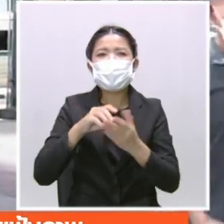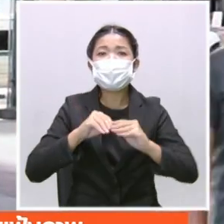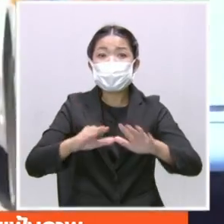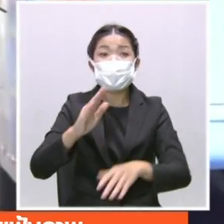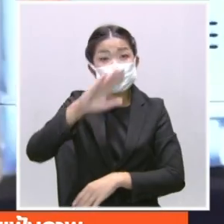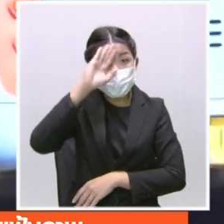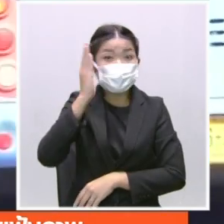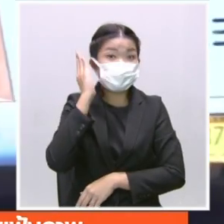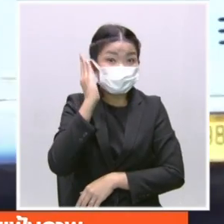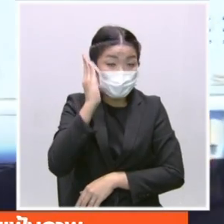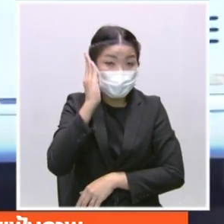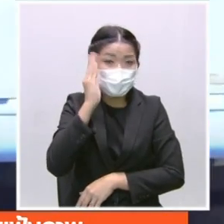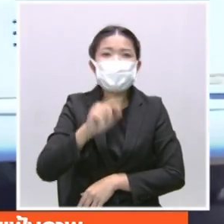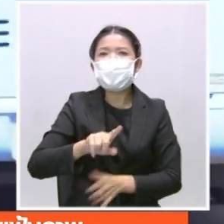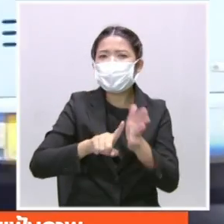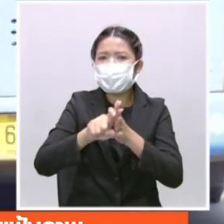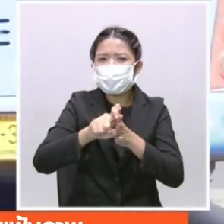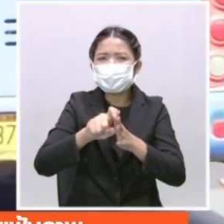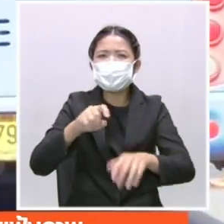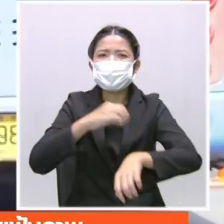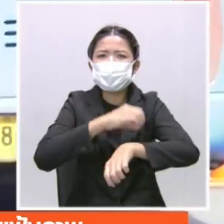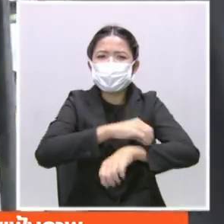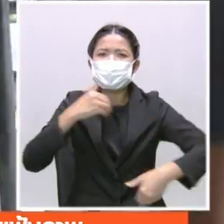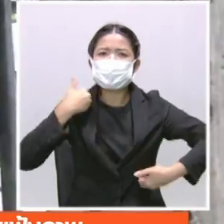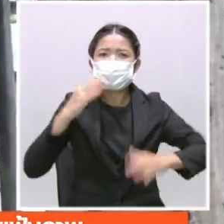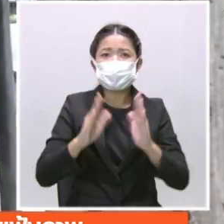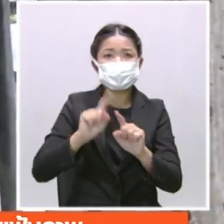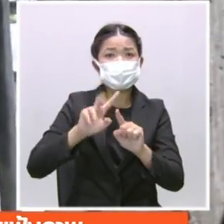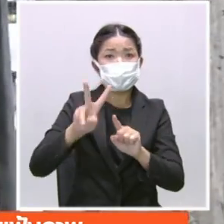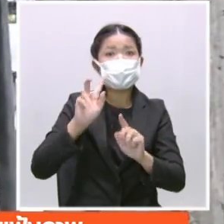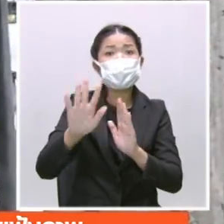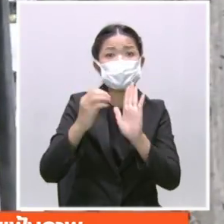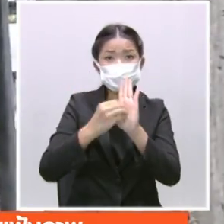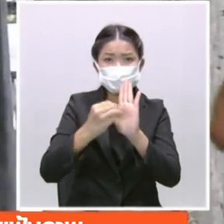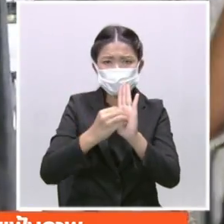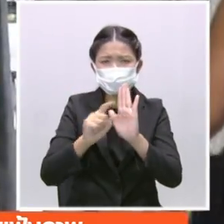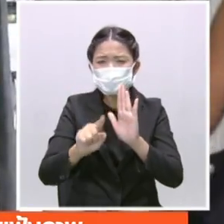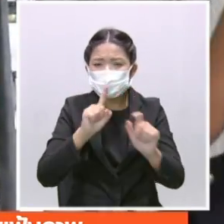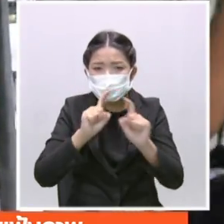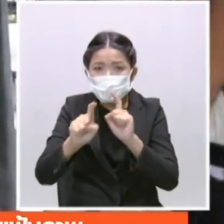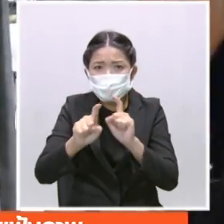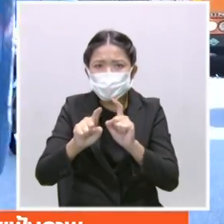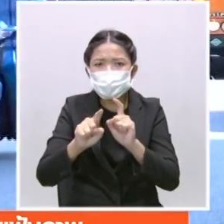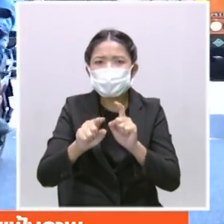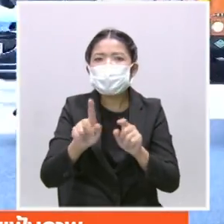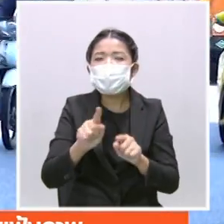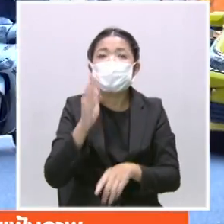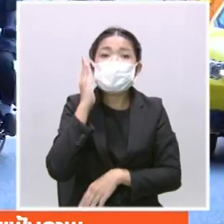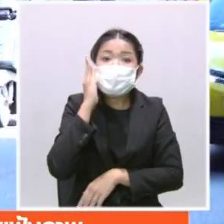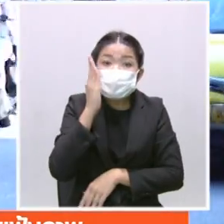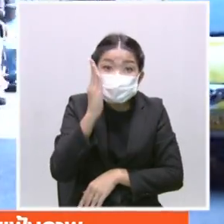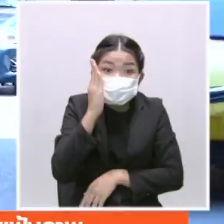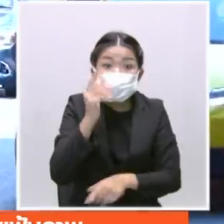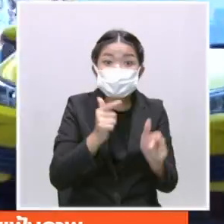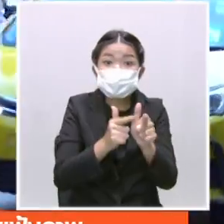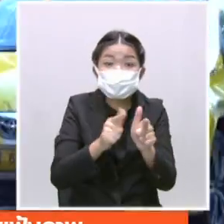ผู้ป่วยชายติดเชื้อฝีดาดลิงรายที่2ในกรุงเทพมหานครเบื้องต้นพบว่าผู้ป่วยมีเพศสัมพันธ์กับชายต่าง